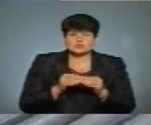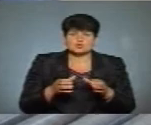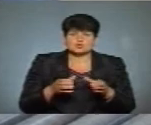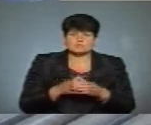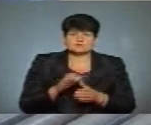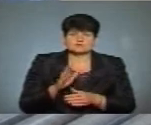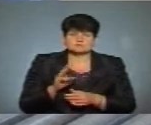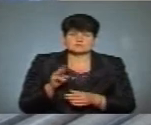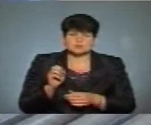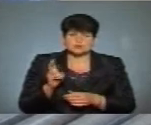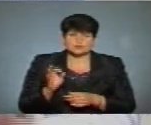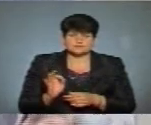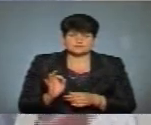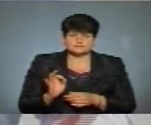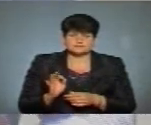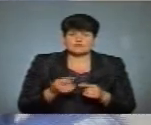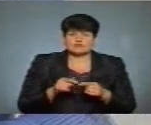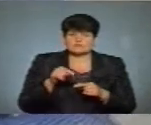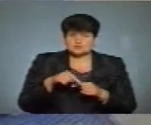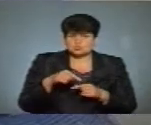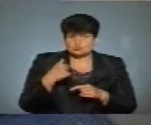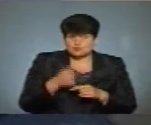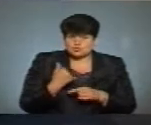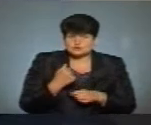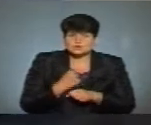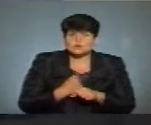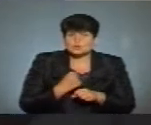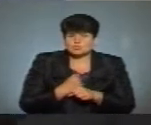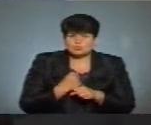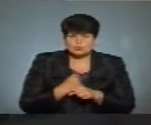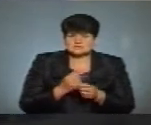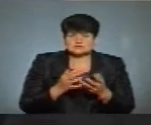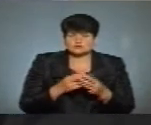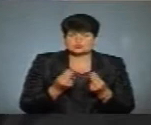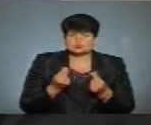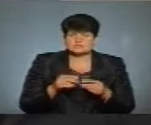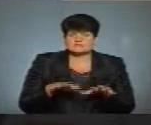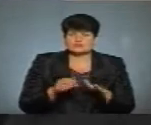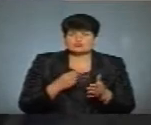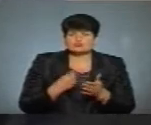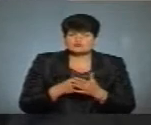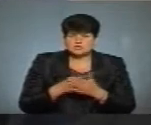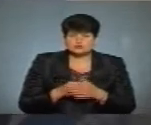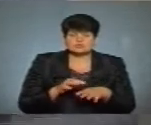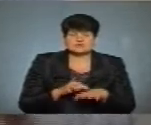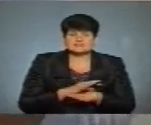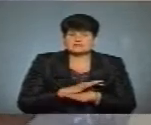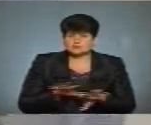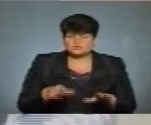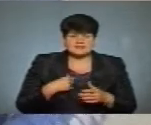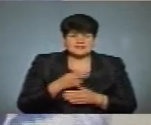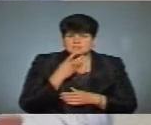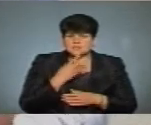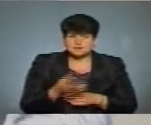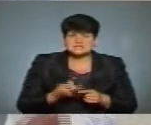Володимир Шматько. В цьому році роботи за рахунок коштів місцевого бюджету не будуть проводитися, нас не передбачено, і це